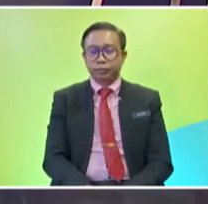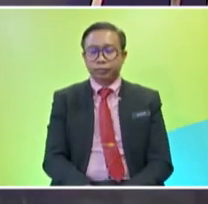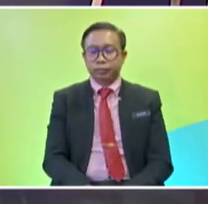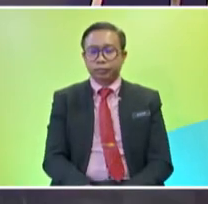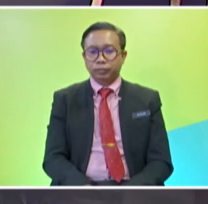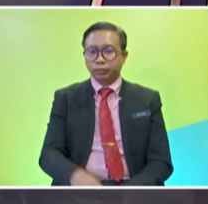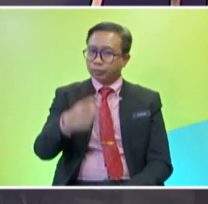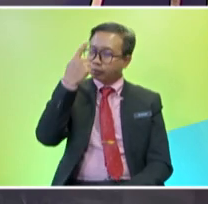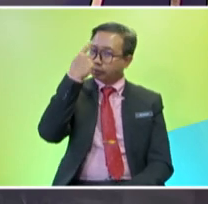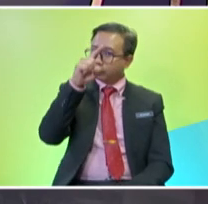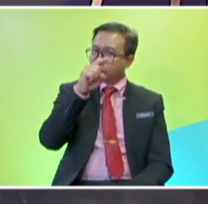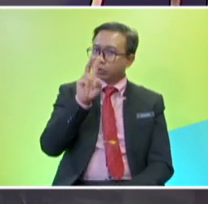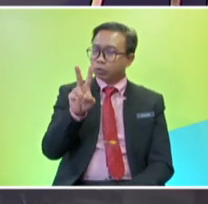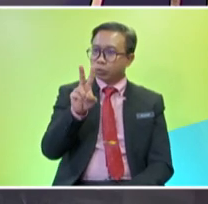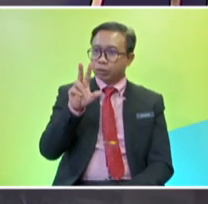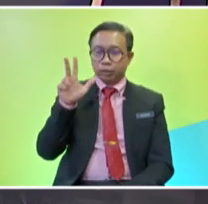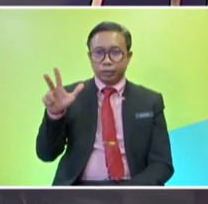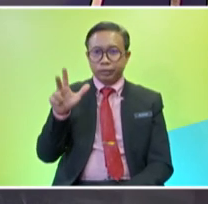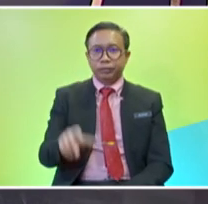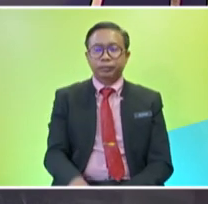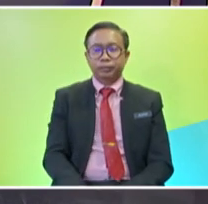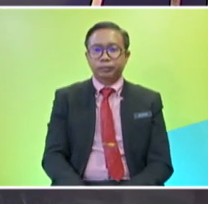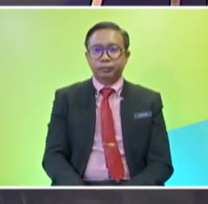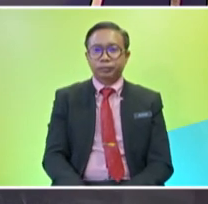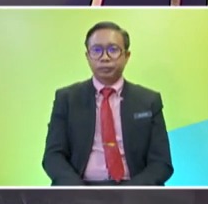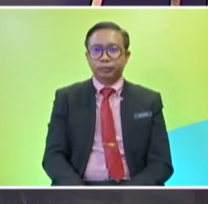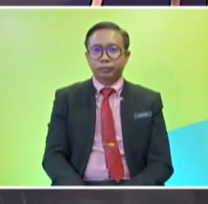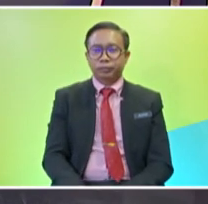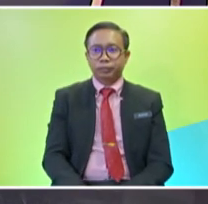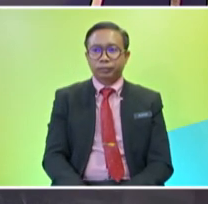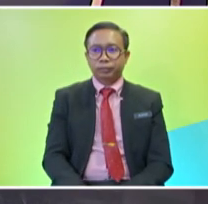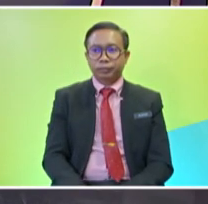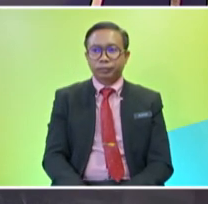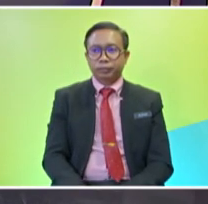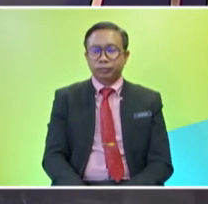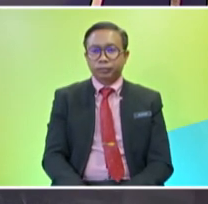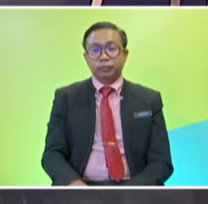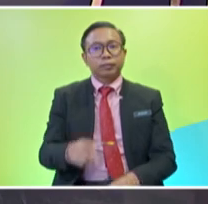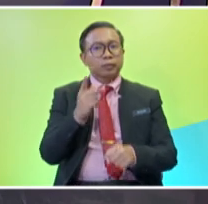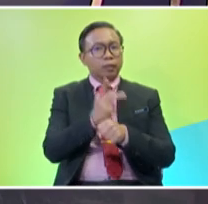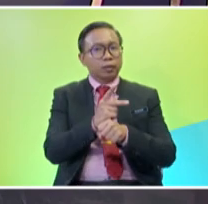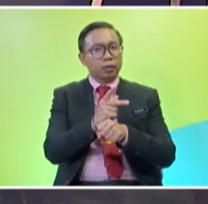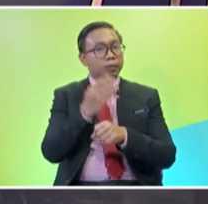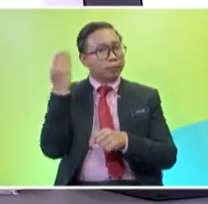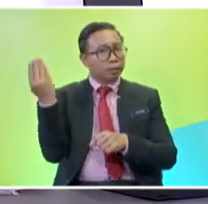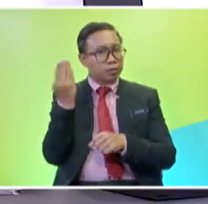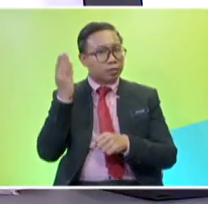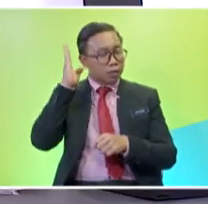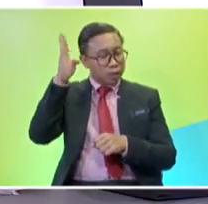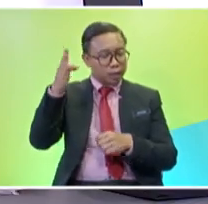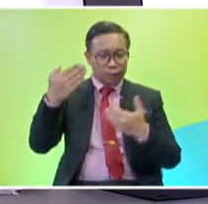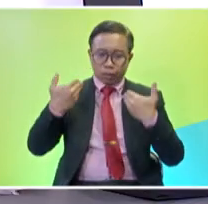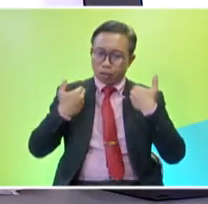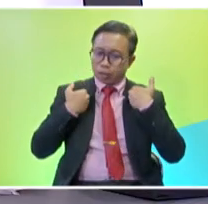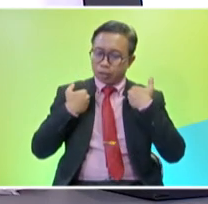untuk yang kedua dan ketiga pasangan media pasangan kuprem biasanya akan ada